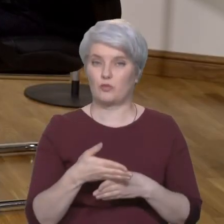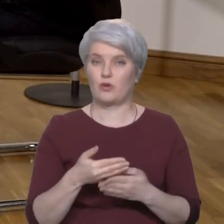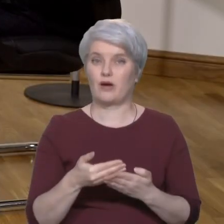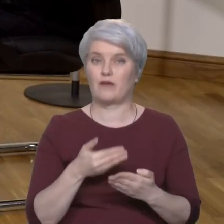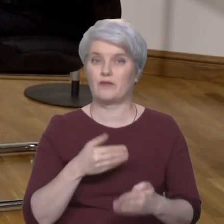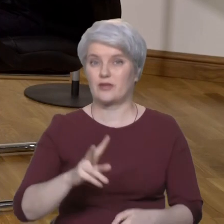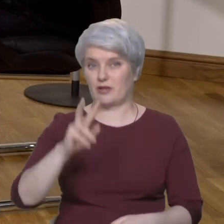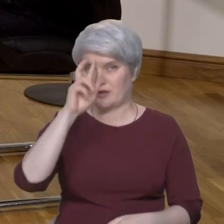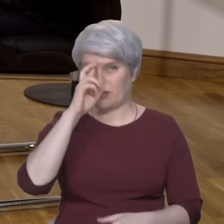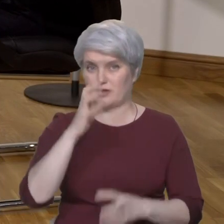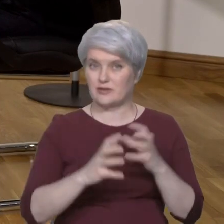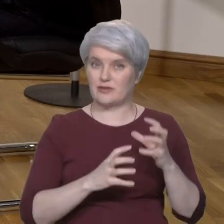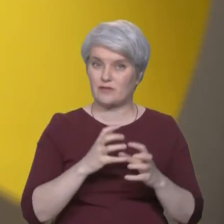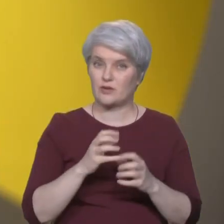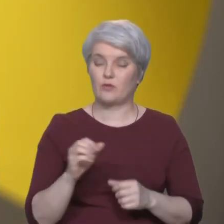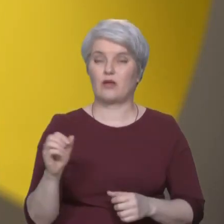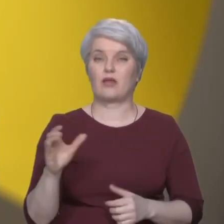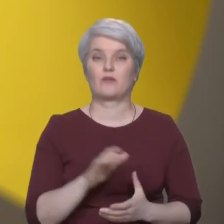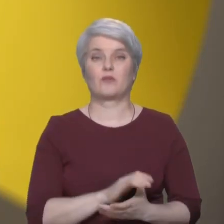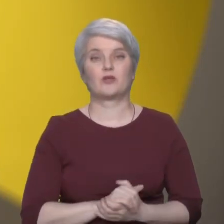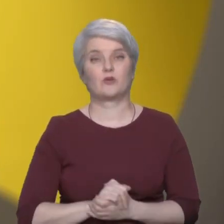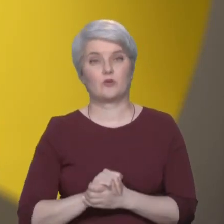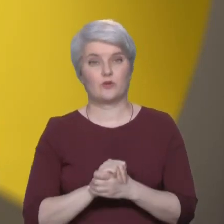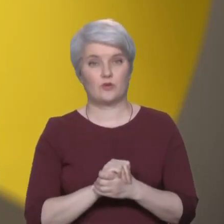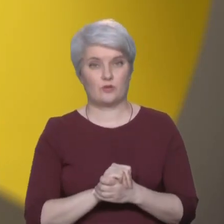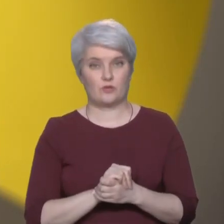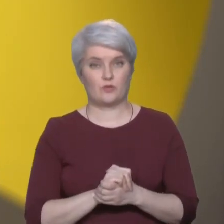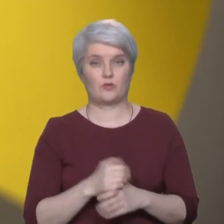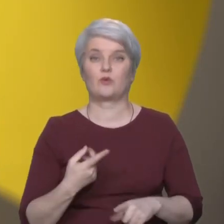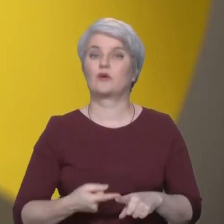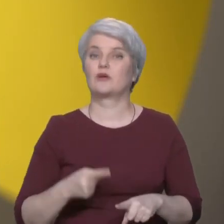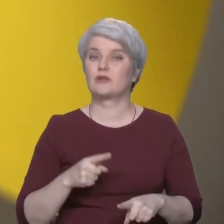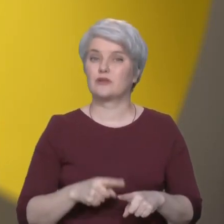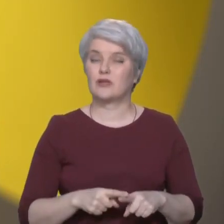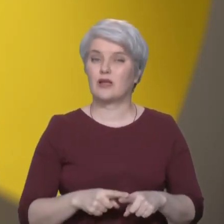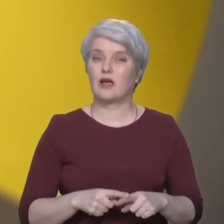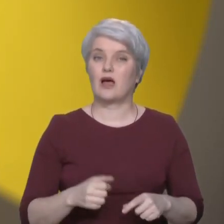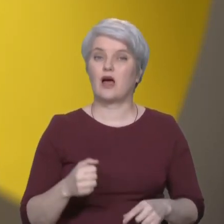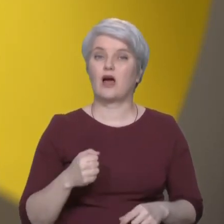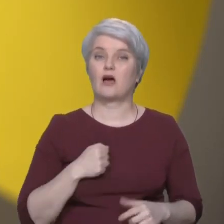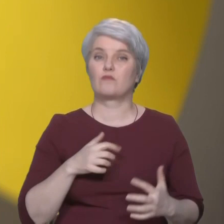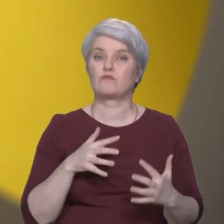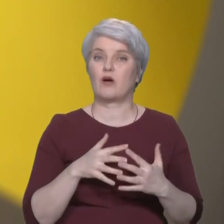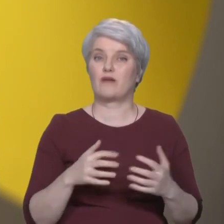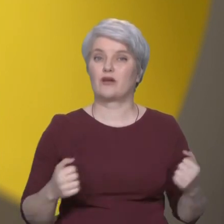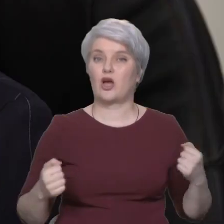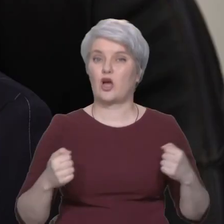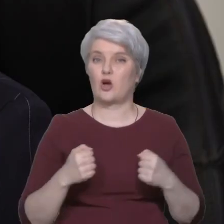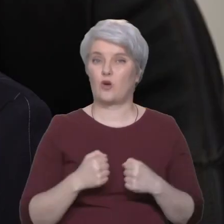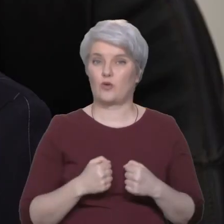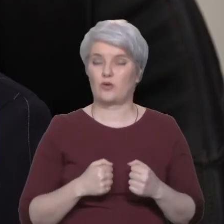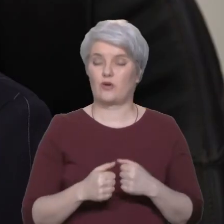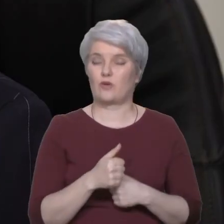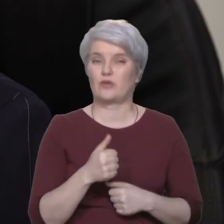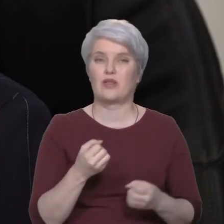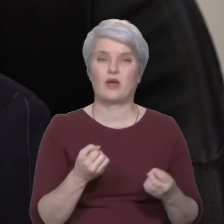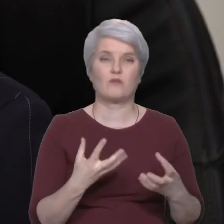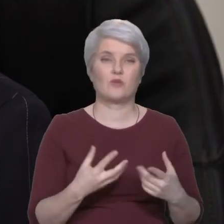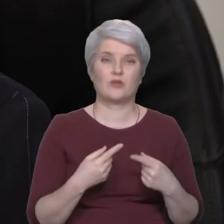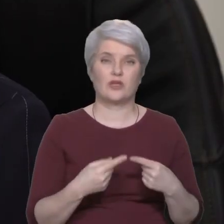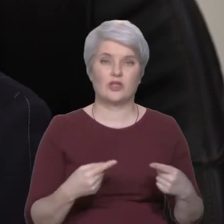країн світу, і від Європейського Союзу. Отримуємо у вигляді бойового одягу, от найпростіших речей, яких найчастіше